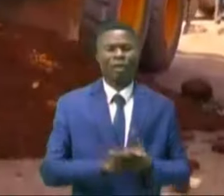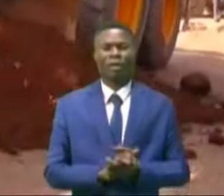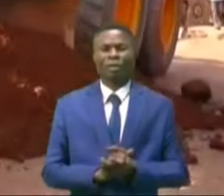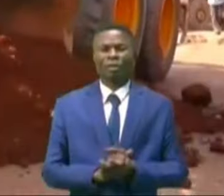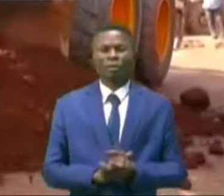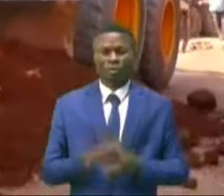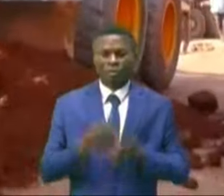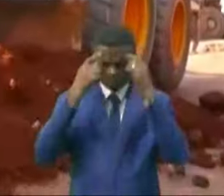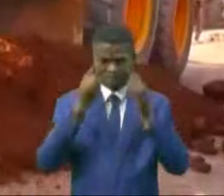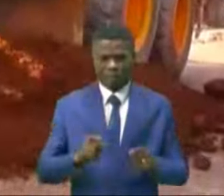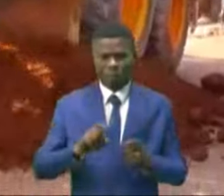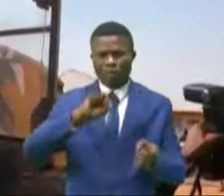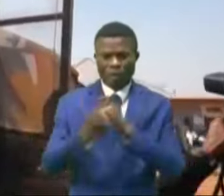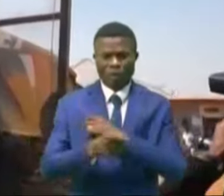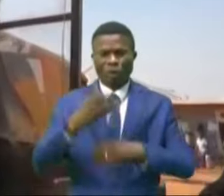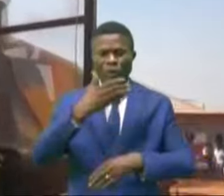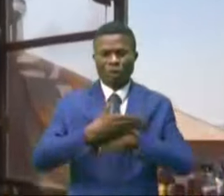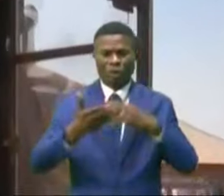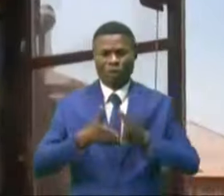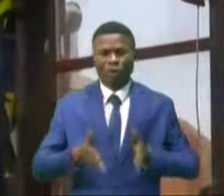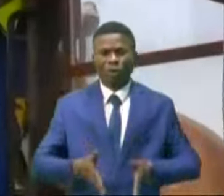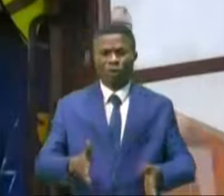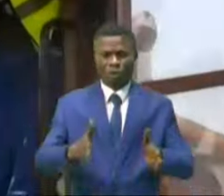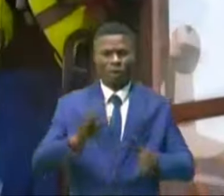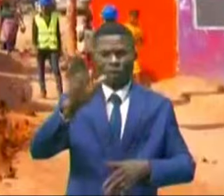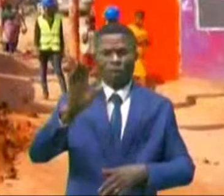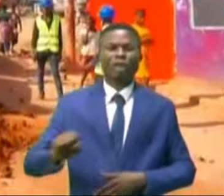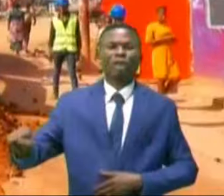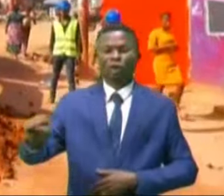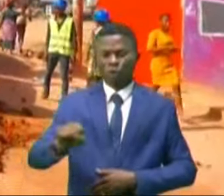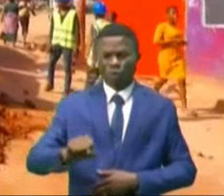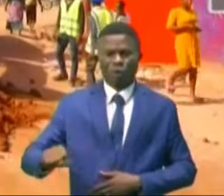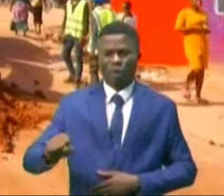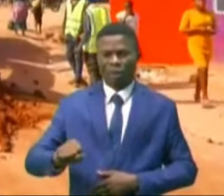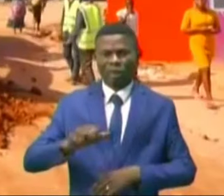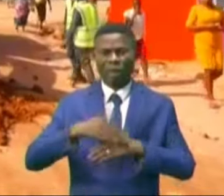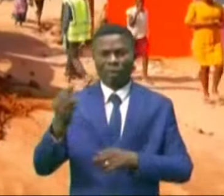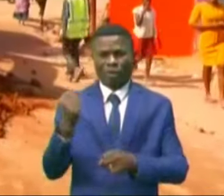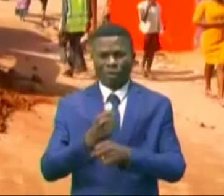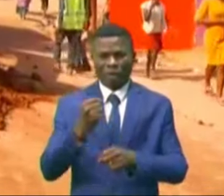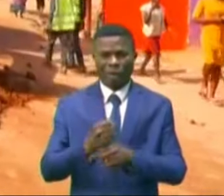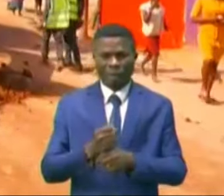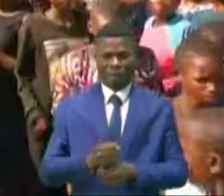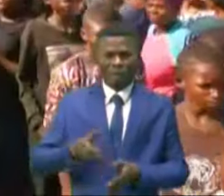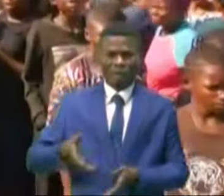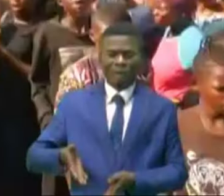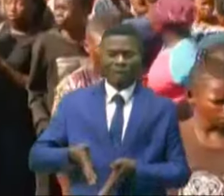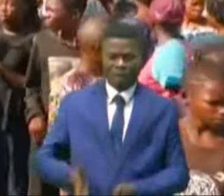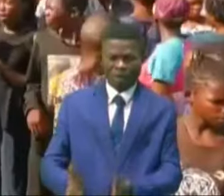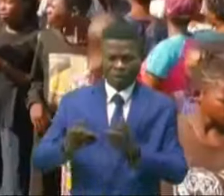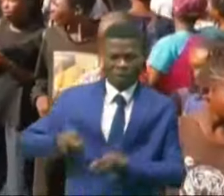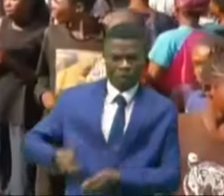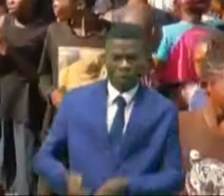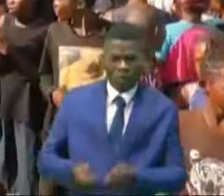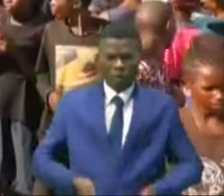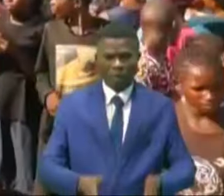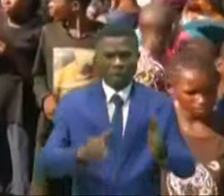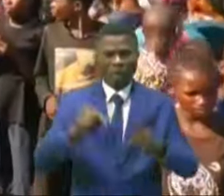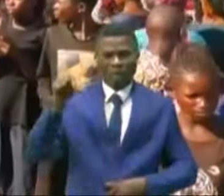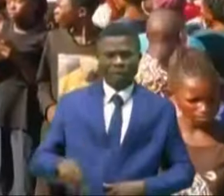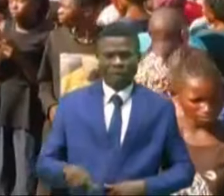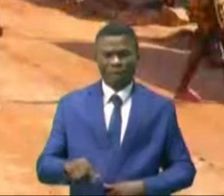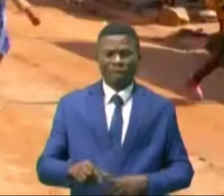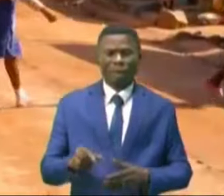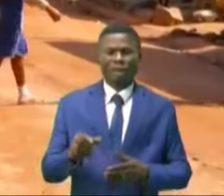la modernisation des infrastructures routières de son entité. Après les travaux de terrassement et d'asphalte des avenues du quartier